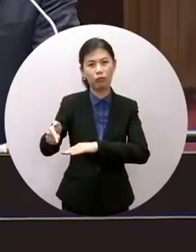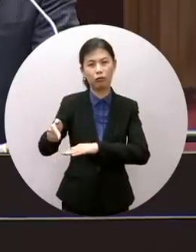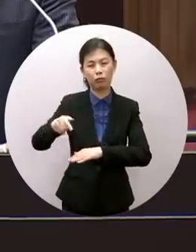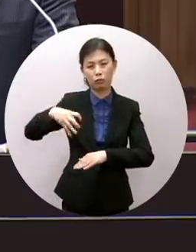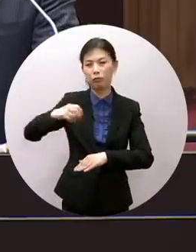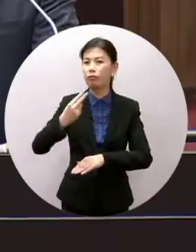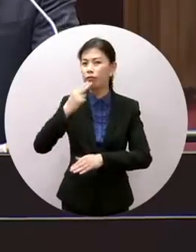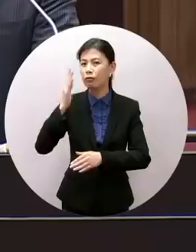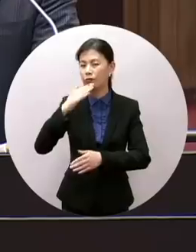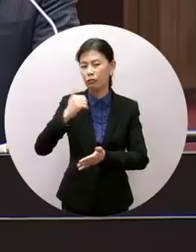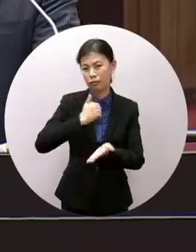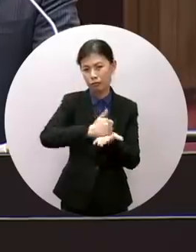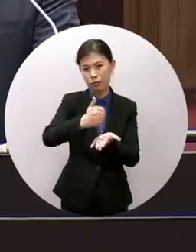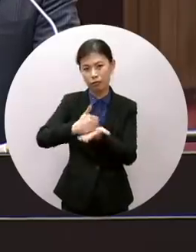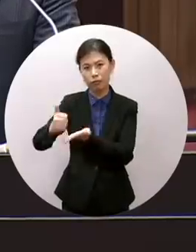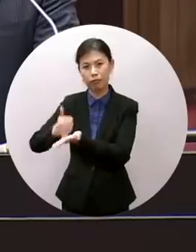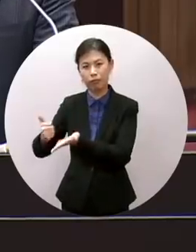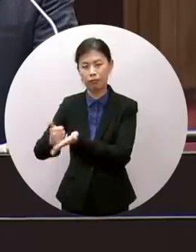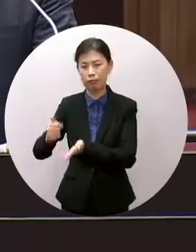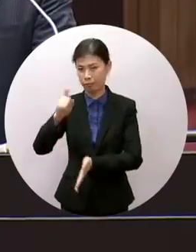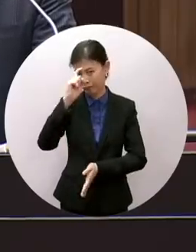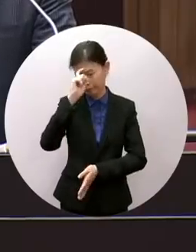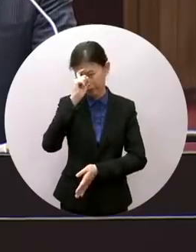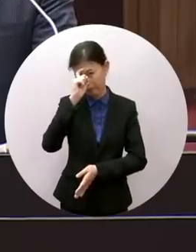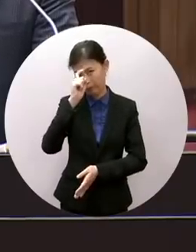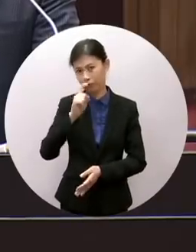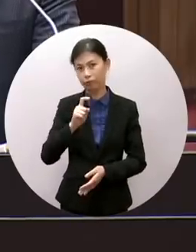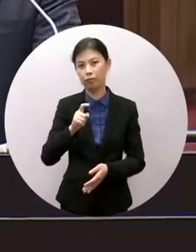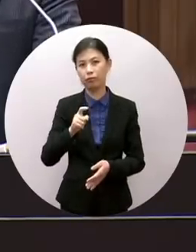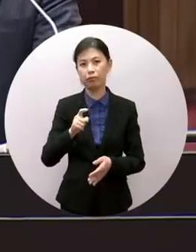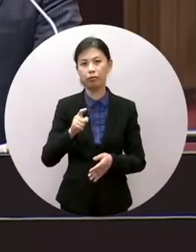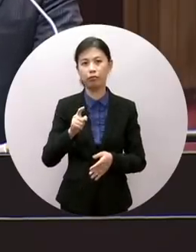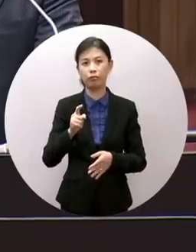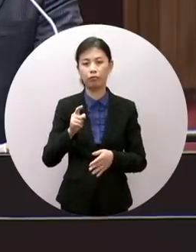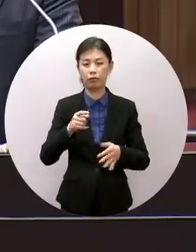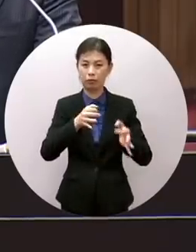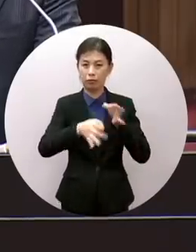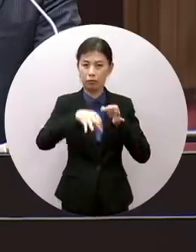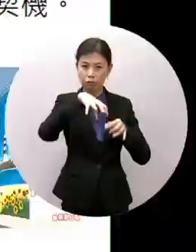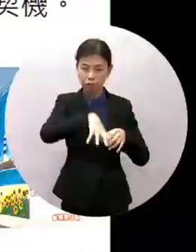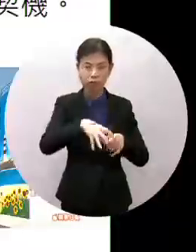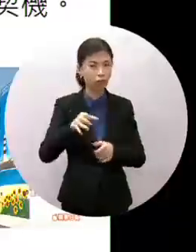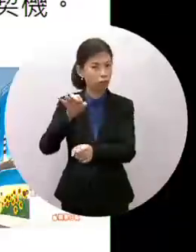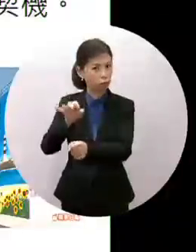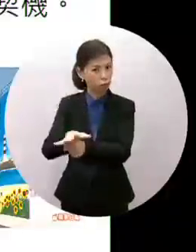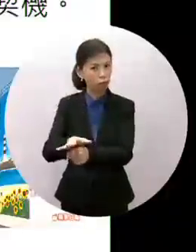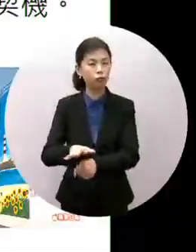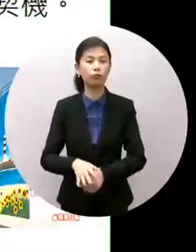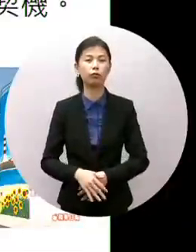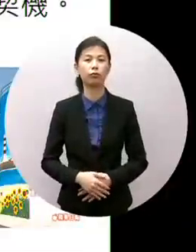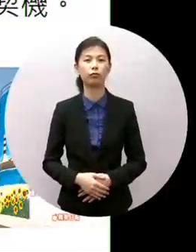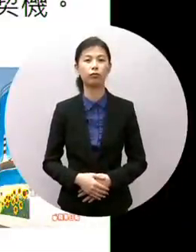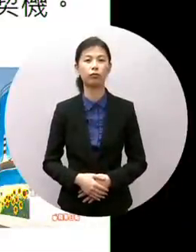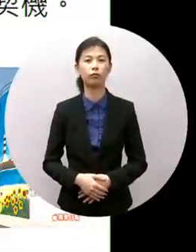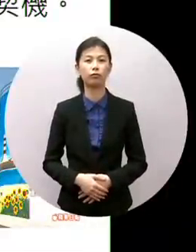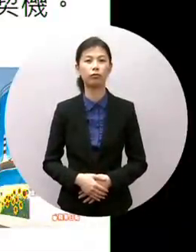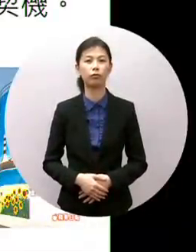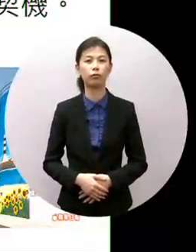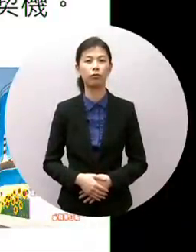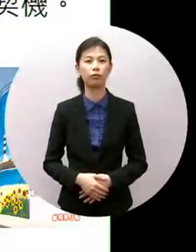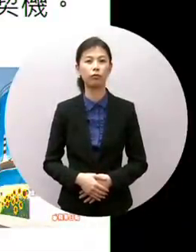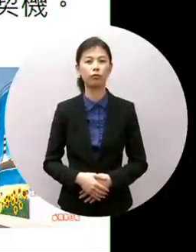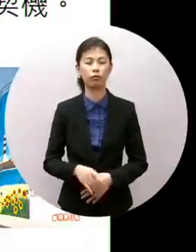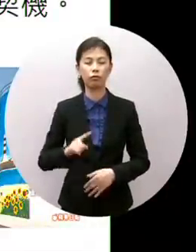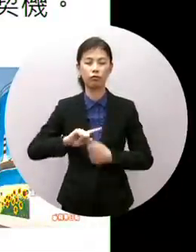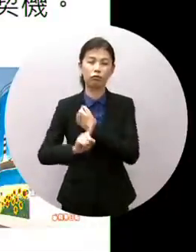送，要求这个相关的就是经济部去做补助啊。做补助，而且那个